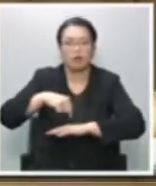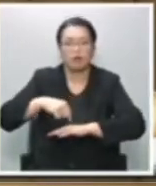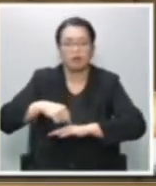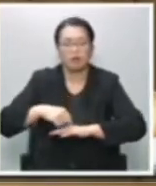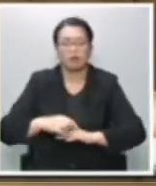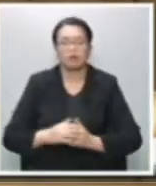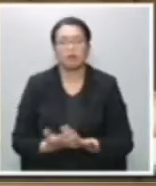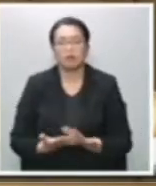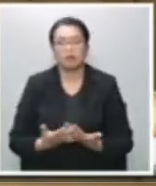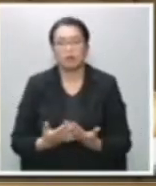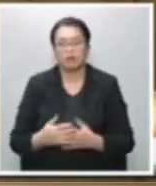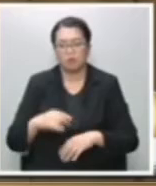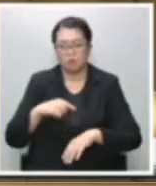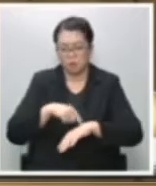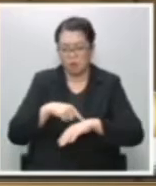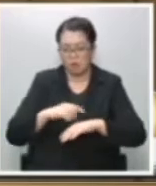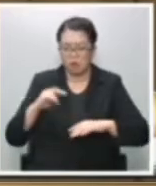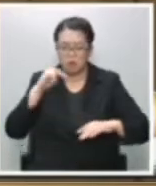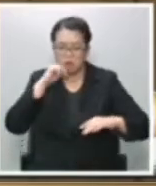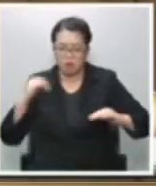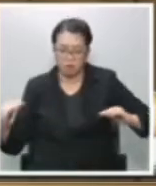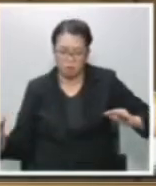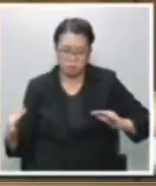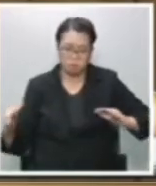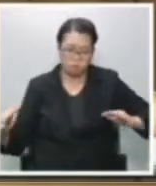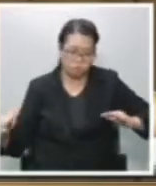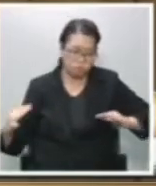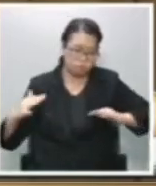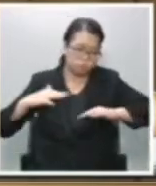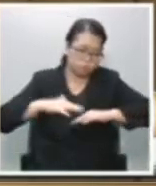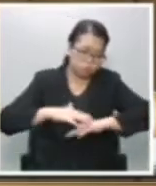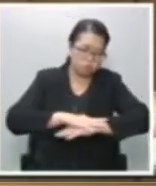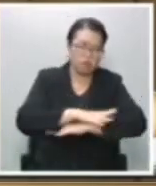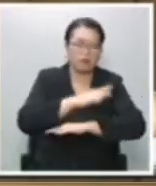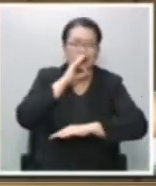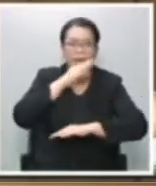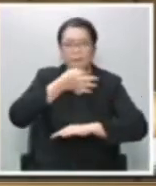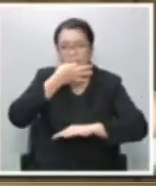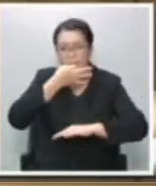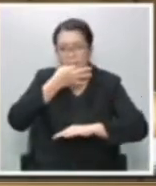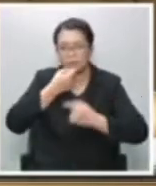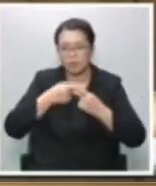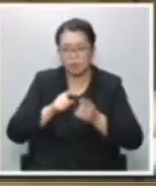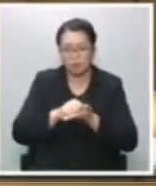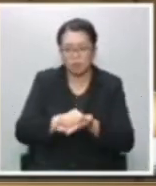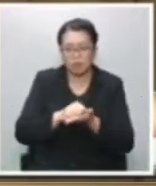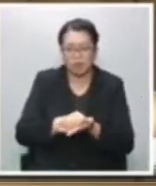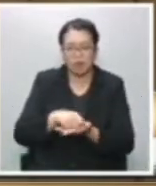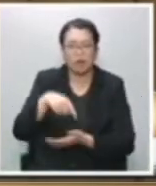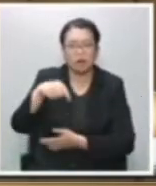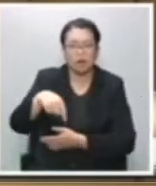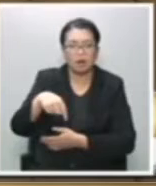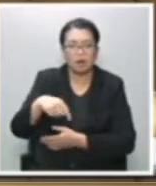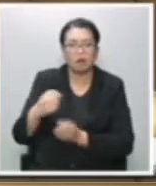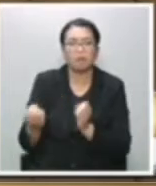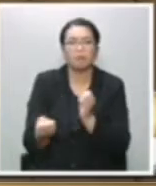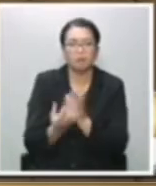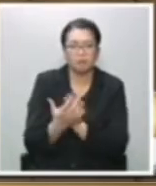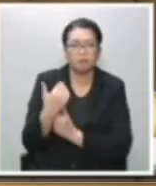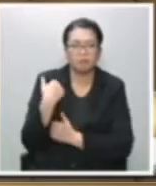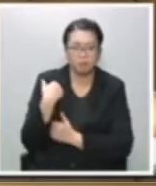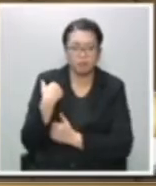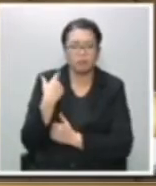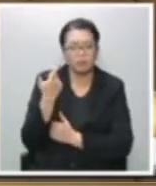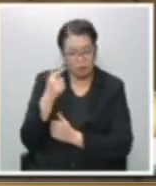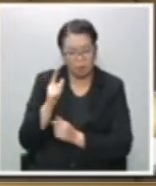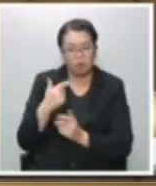งเวลาน้ำทะเลหนุนเพื่อไม่ให้เกิดปัญหาน้ำกร่อยสรุปว่าการบริการของประปานครหลวงสามารถดำเนิน